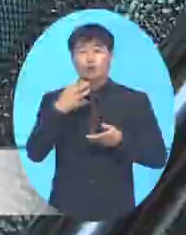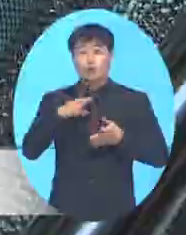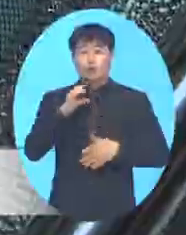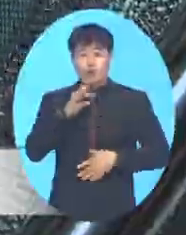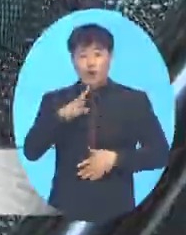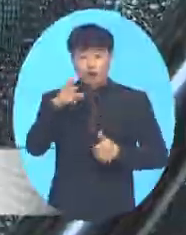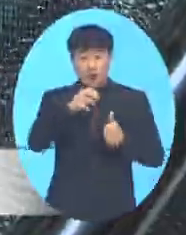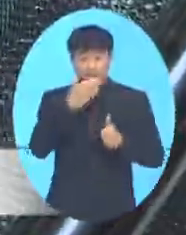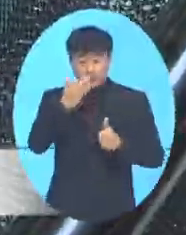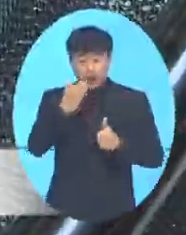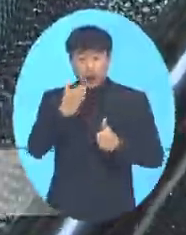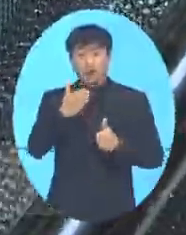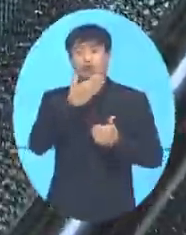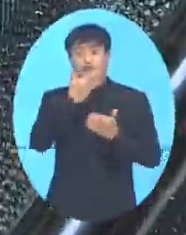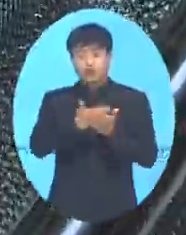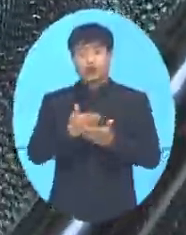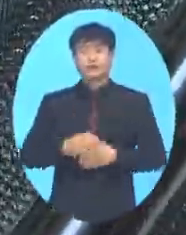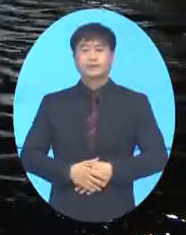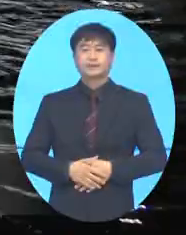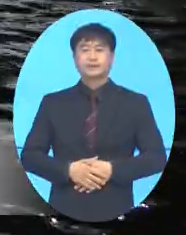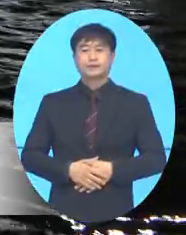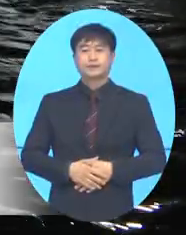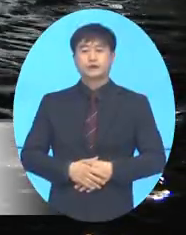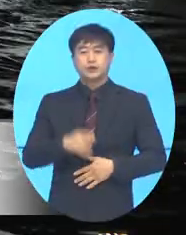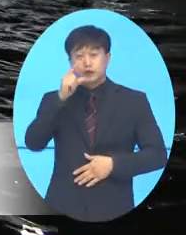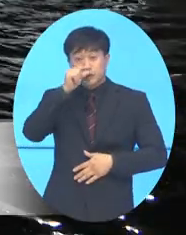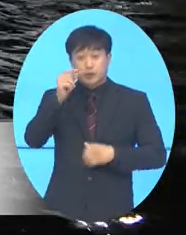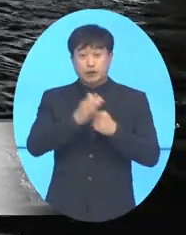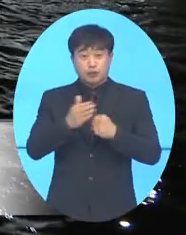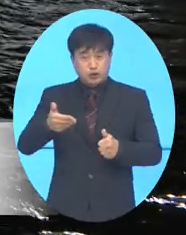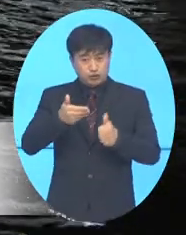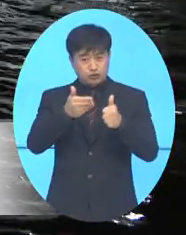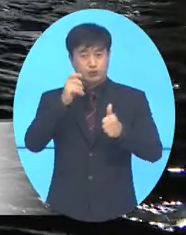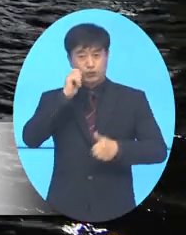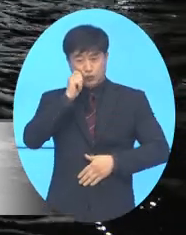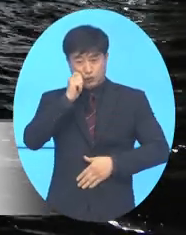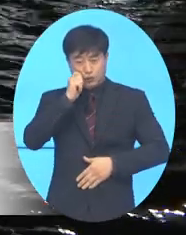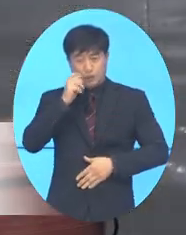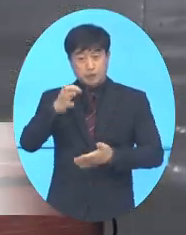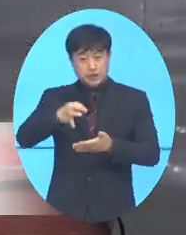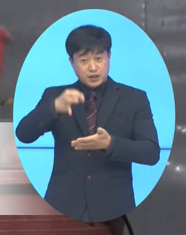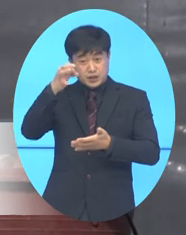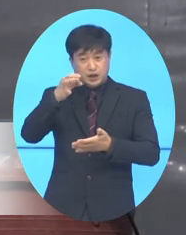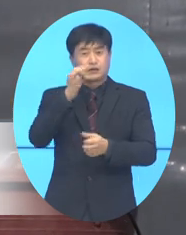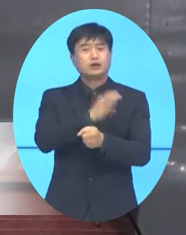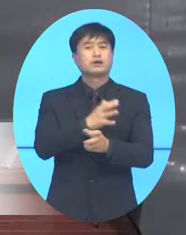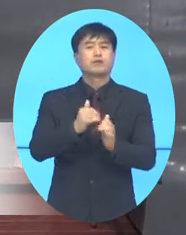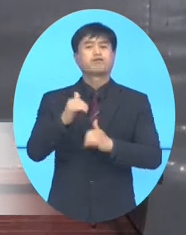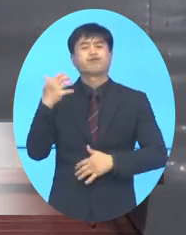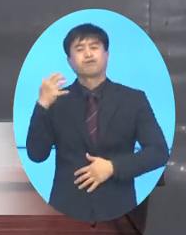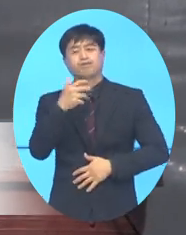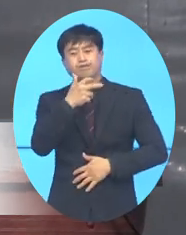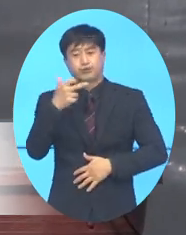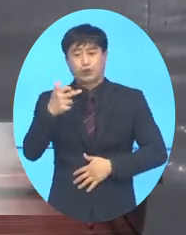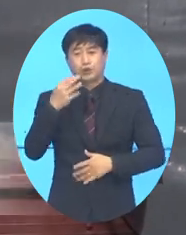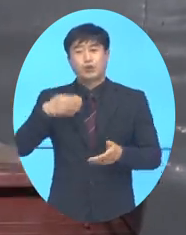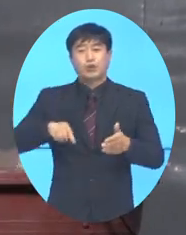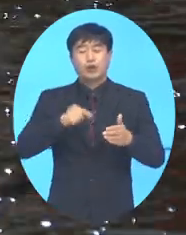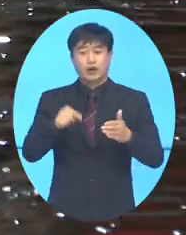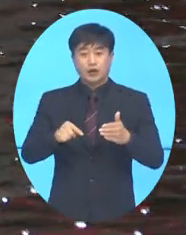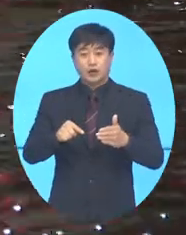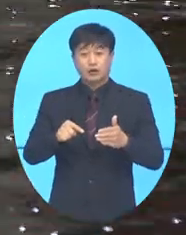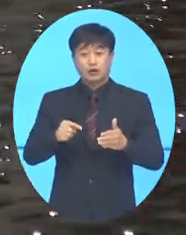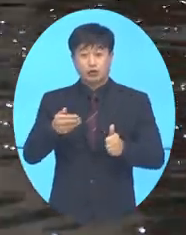어종이라 더욱 귀한 대접을 받고 있습니다. 예민한 탓에 양식이 까다롭고 비싼 가격에 소비자들 부담도 커 도내